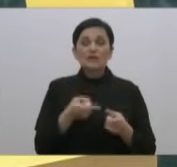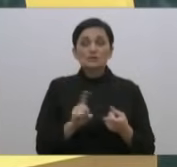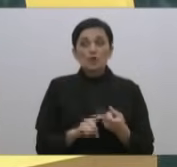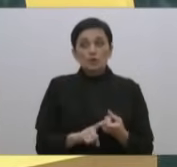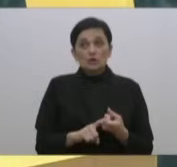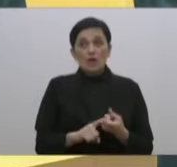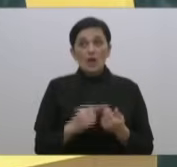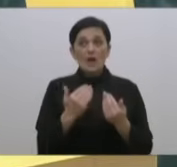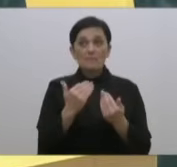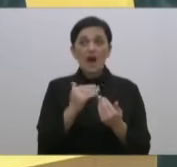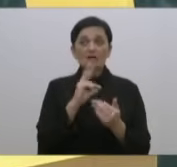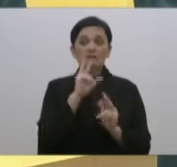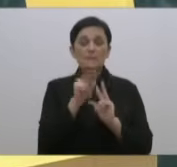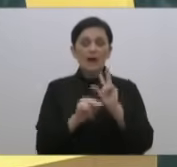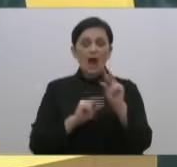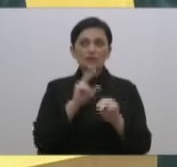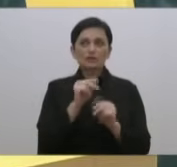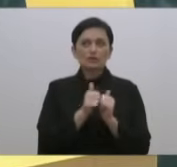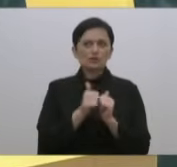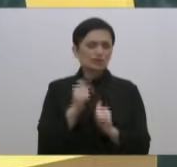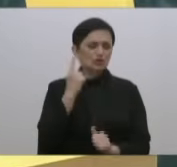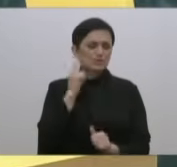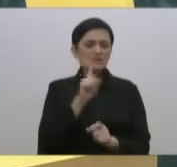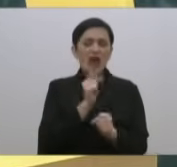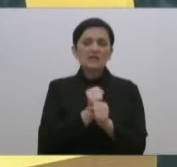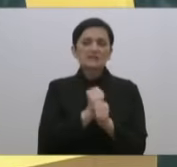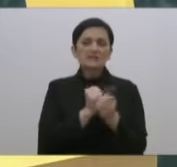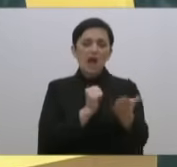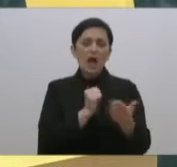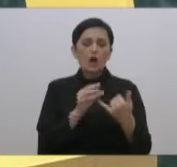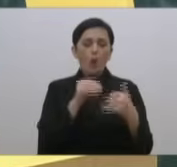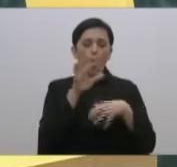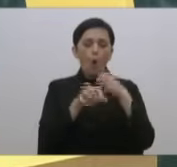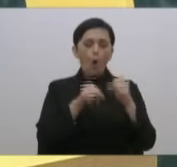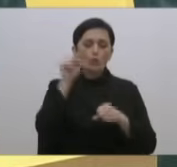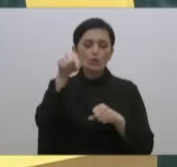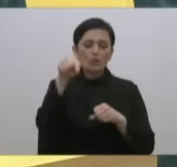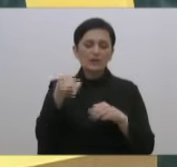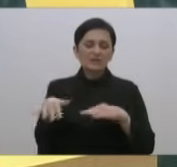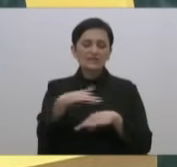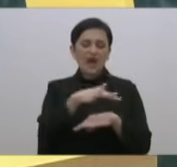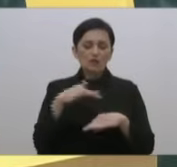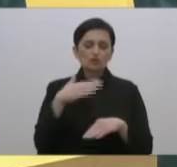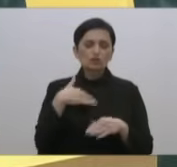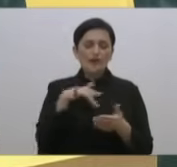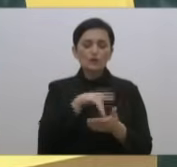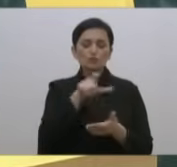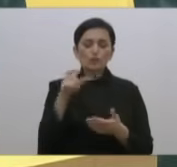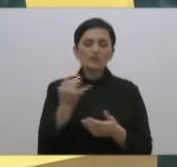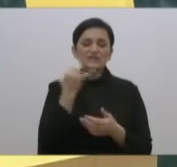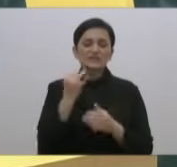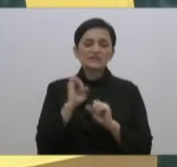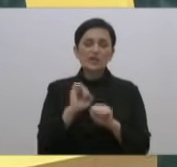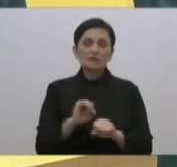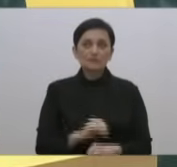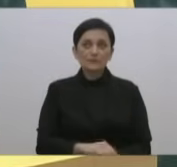შეეხება მათ პათეტიკას, ჩვენ ხშირად გვესმის ხოლმე, რომ რას აკეთებთ ოკუპირებულ ტერიტორიებზე ჩვენი მოქალაქეების